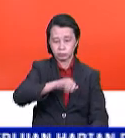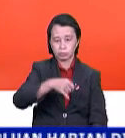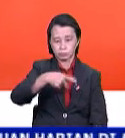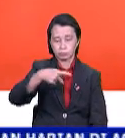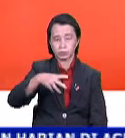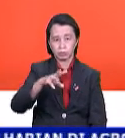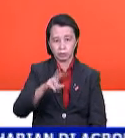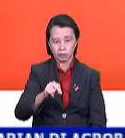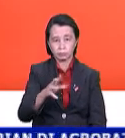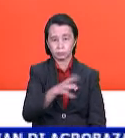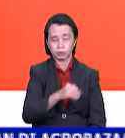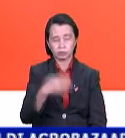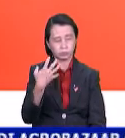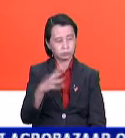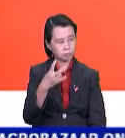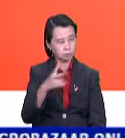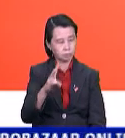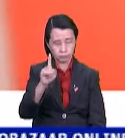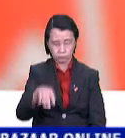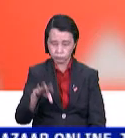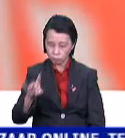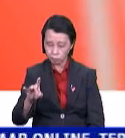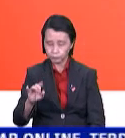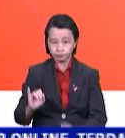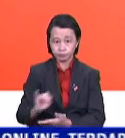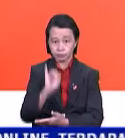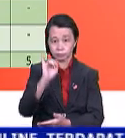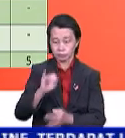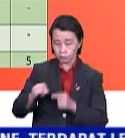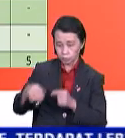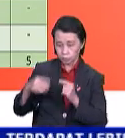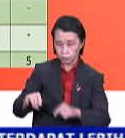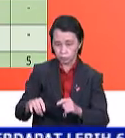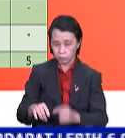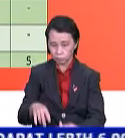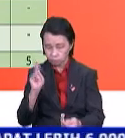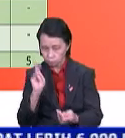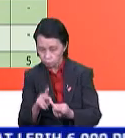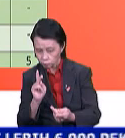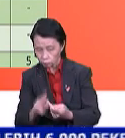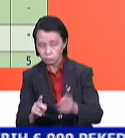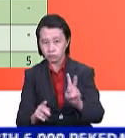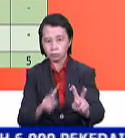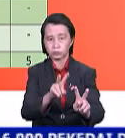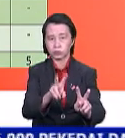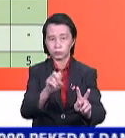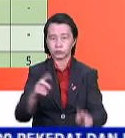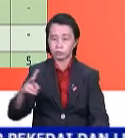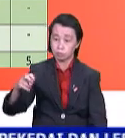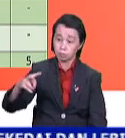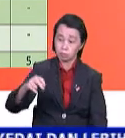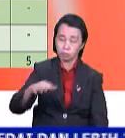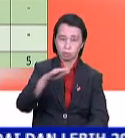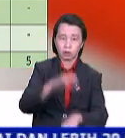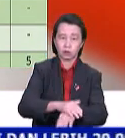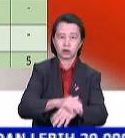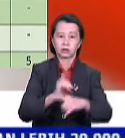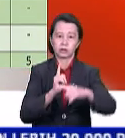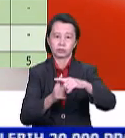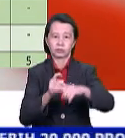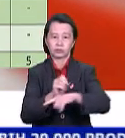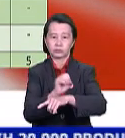JBPN dan setakat 17 Ogos lepas, institut tersebut telah memadankan 220 varian ke atas kes